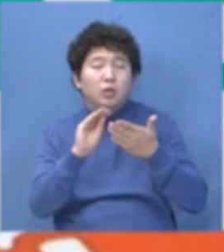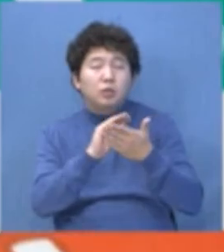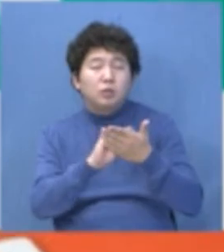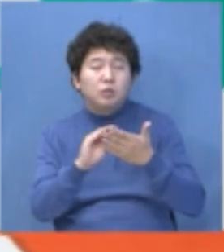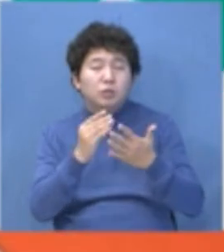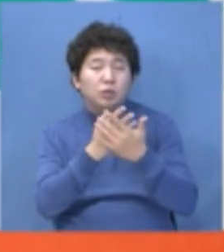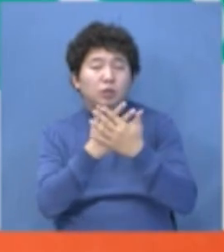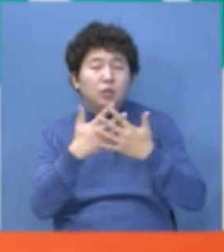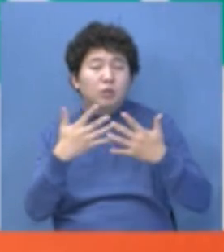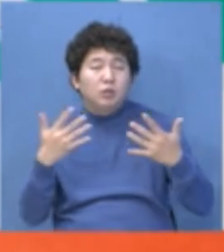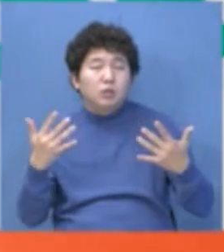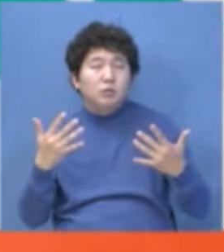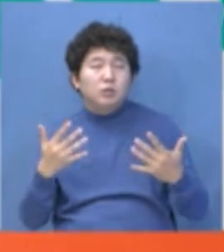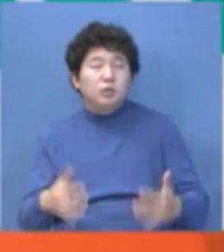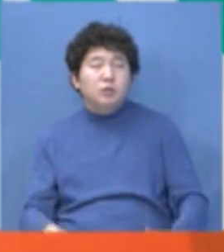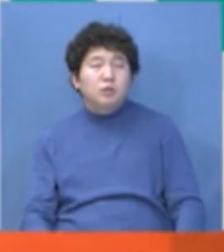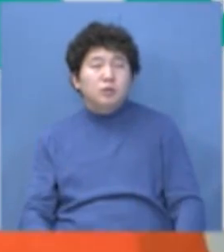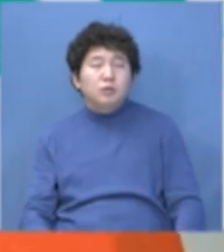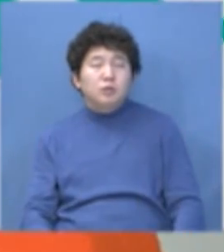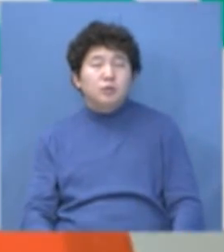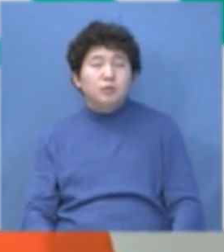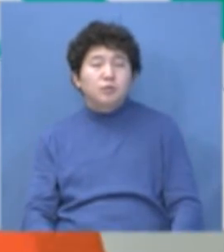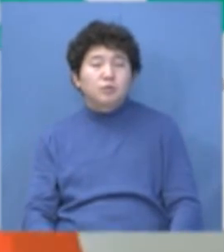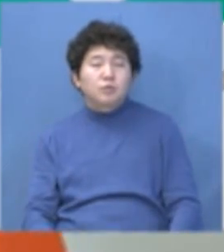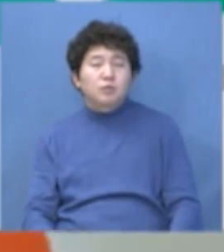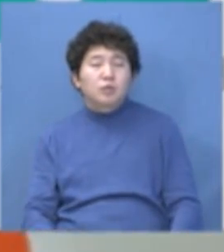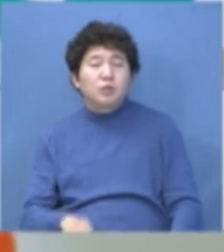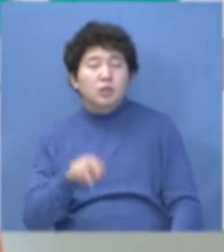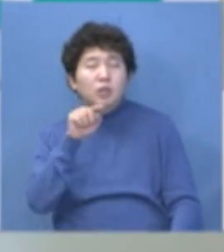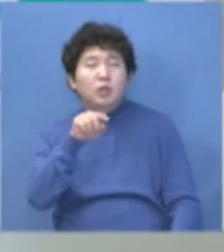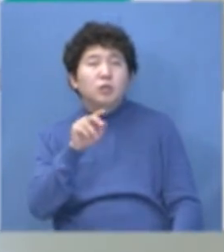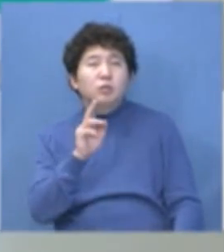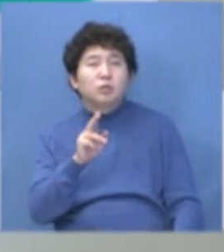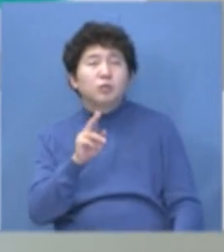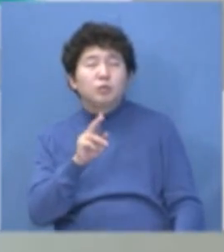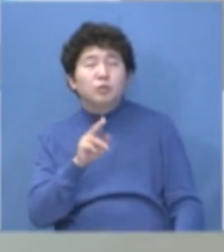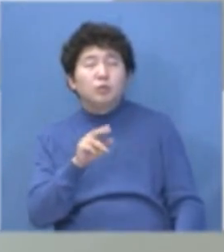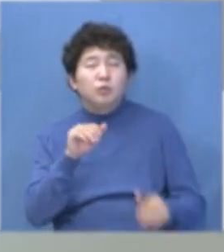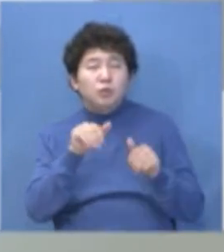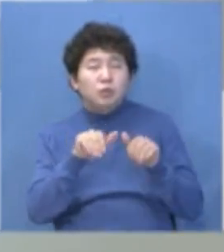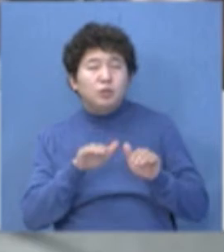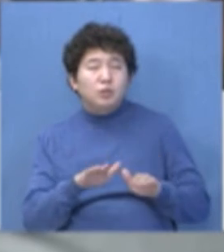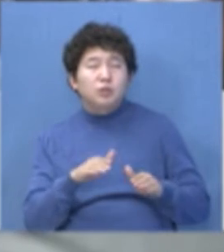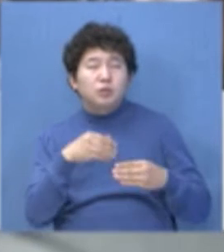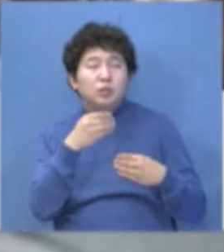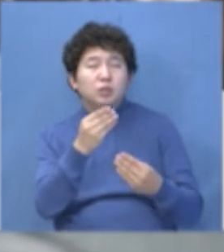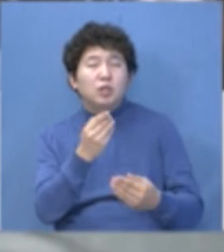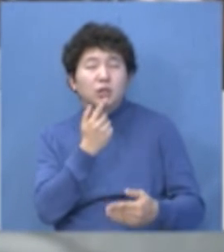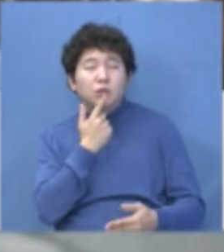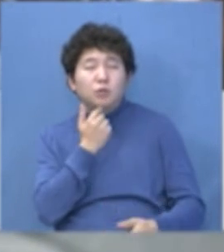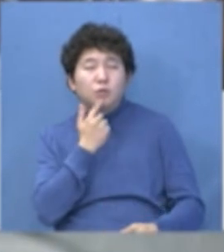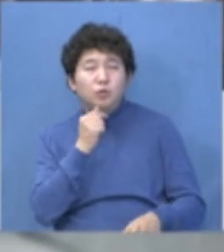Яркие таблички передавались из рук в руки теми, кто решился на благородный поступок. И чья кровь в самом деле